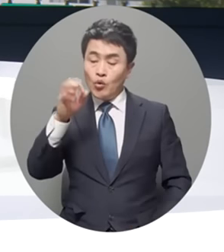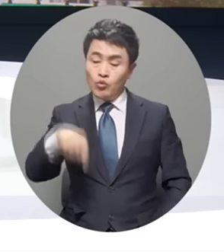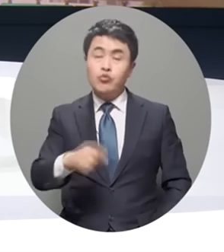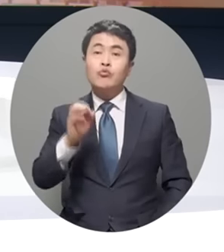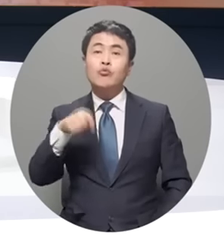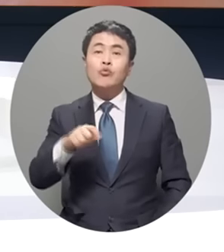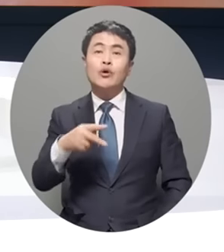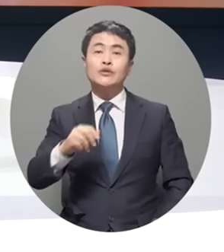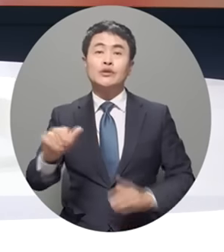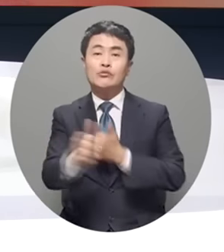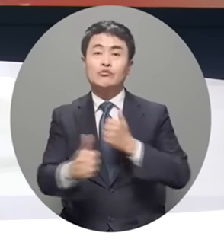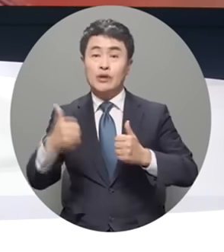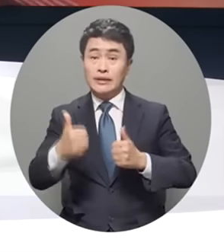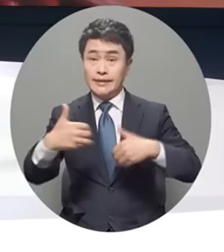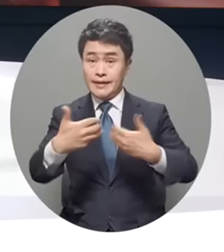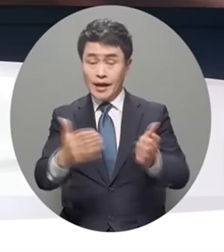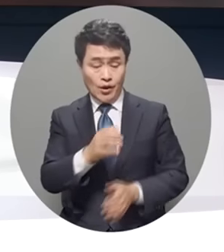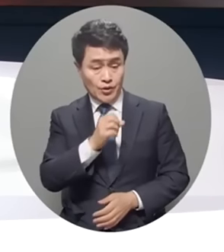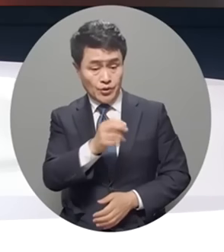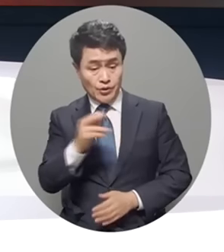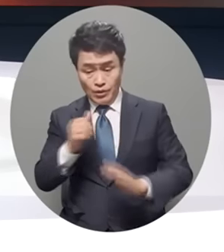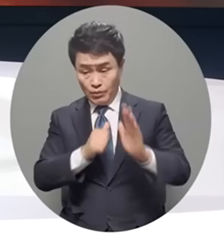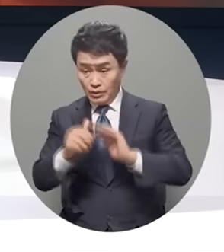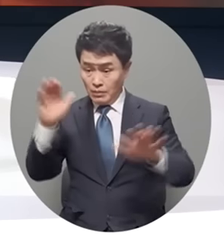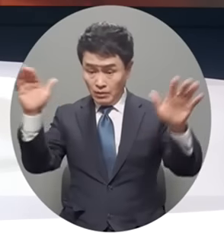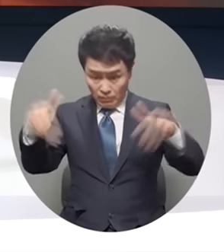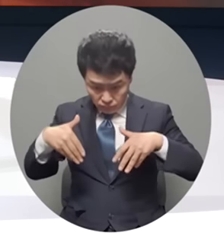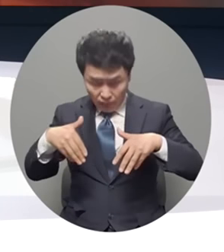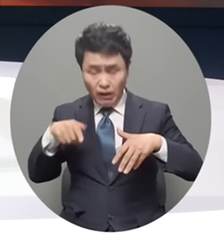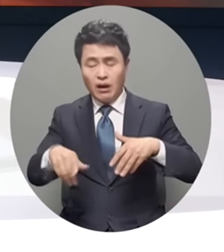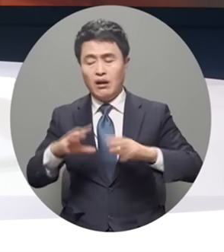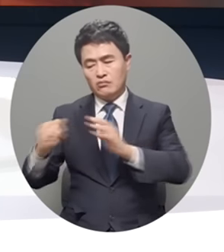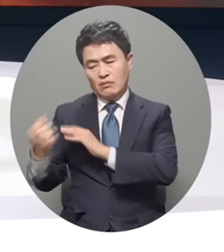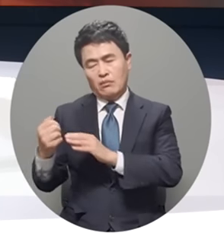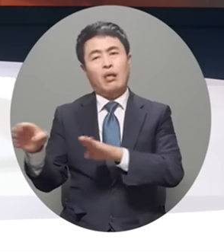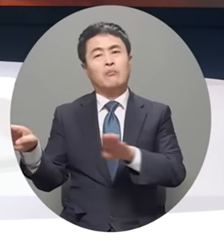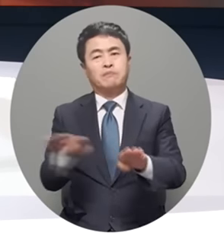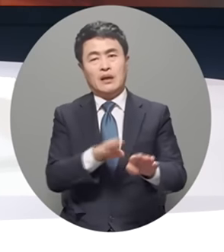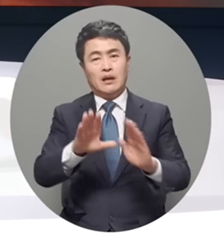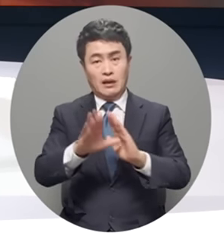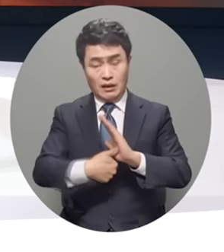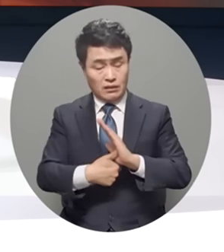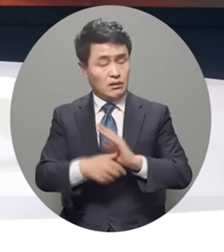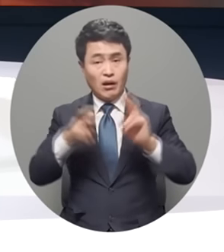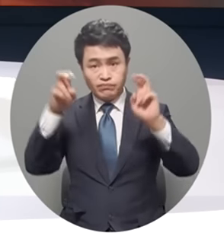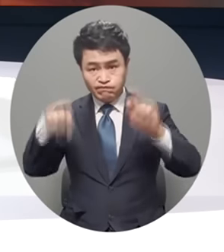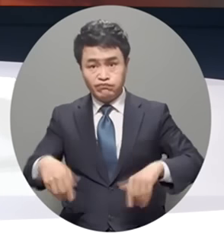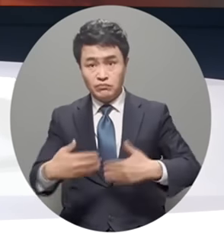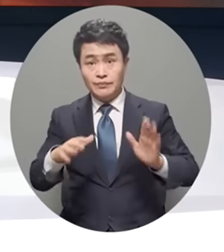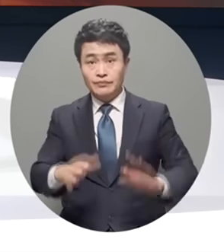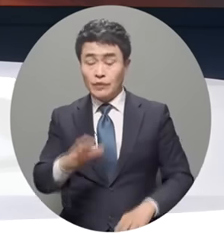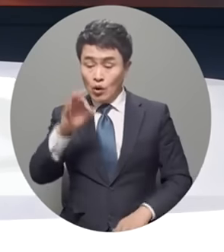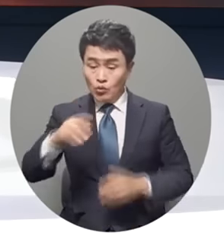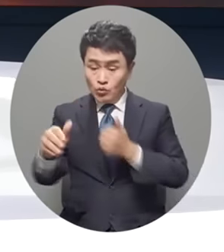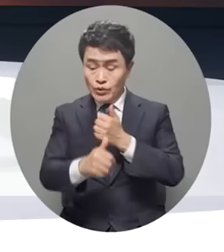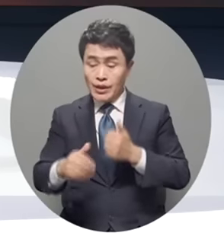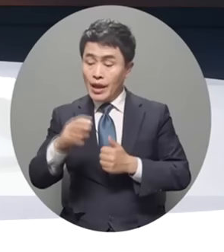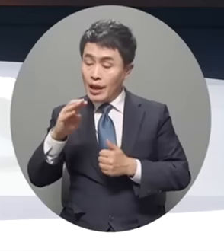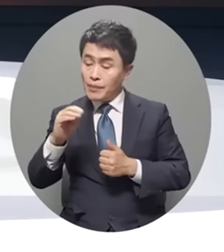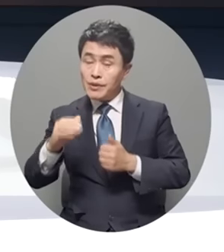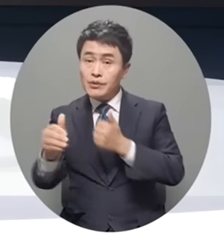여야 원내대표에 오늘 회동을 제안했지만 국민의힘이 응하지 않으면서 무산됐는데요. 오 의장은 MBC와의